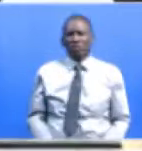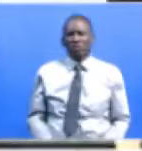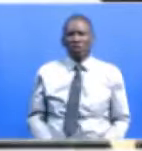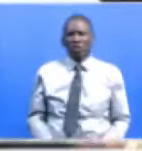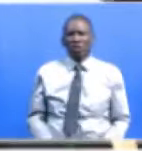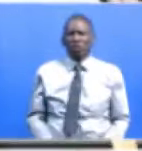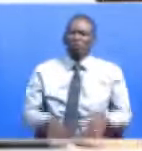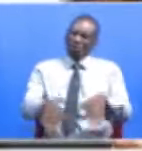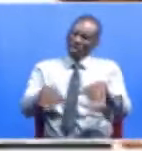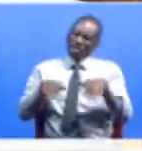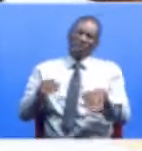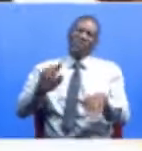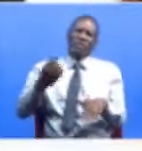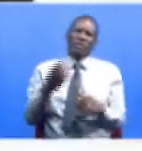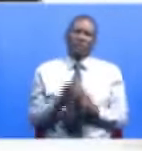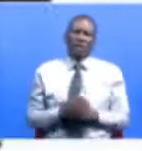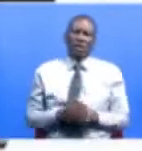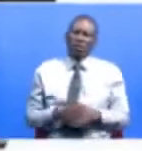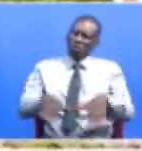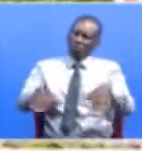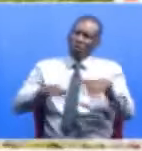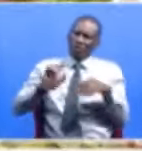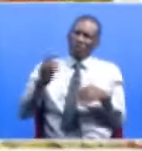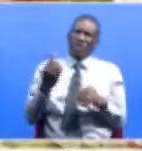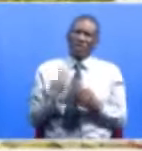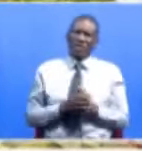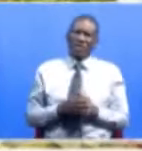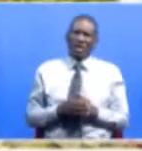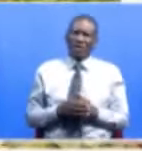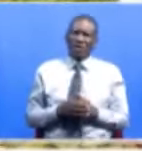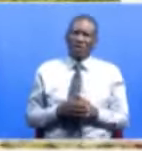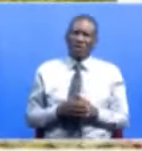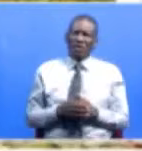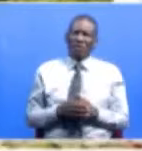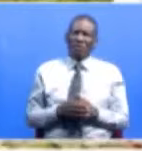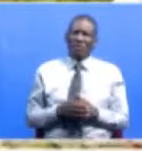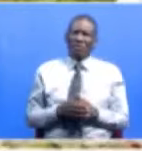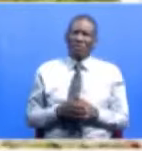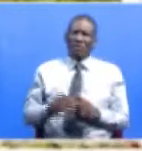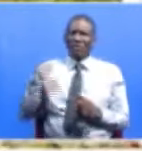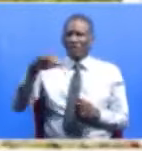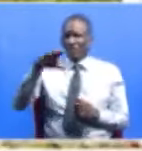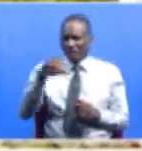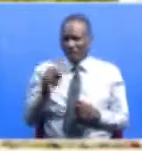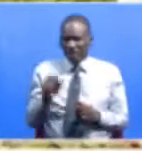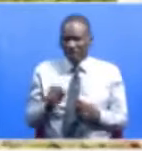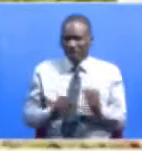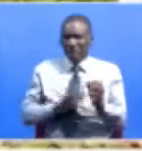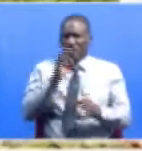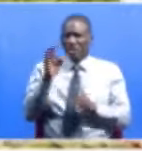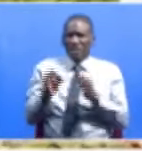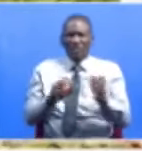hold. Sikia. Our CS, ikiwa siyo